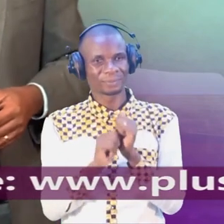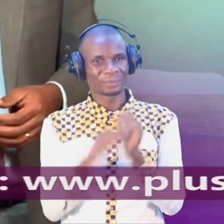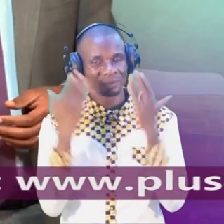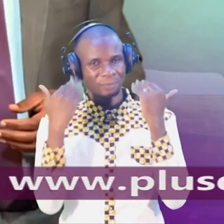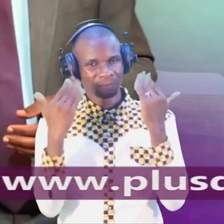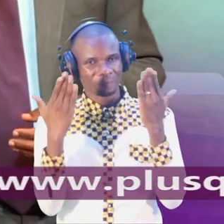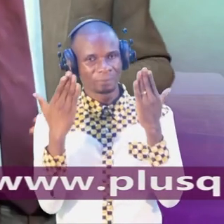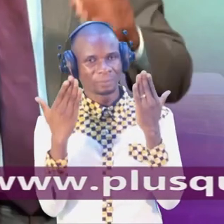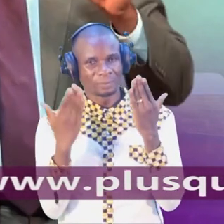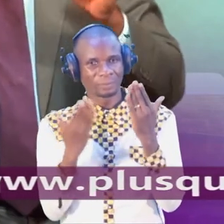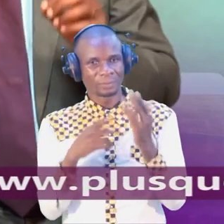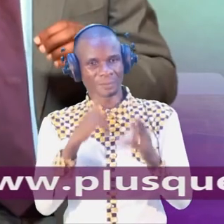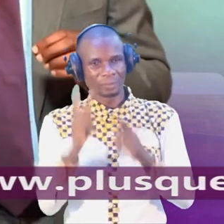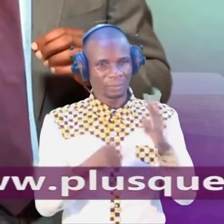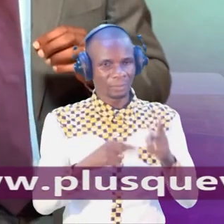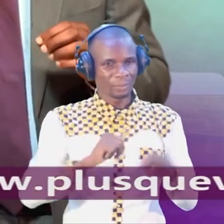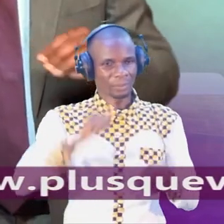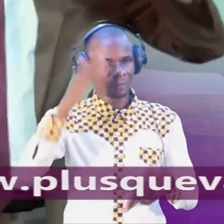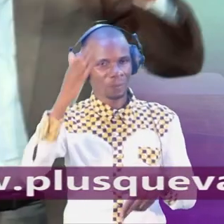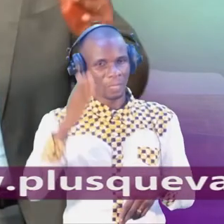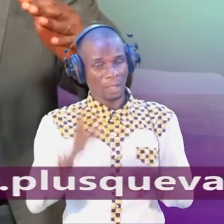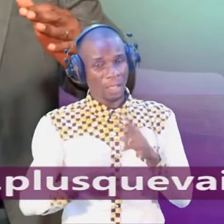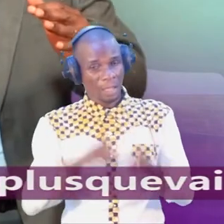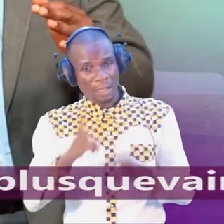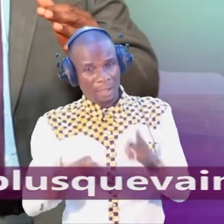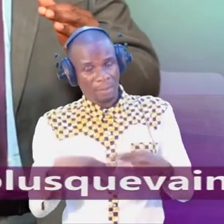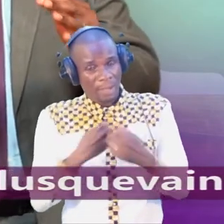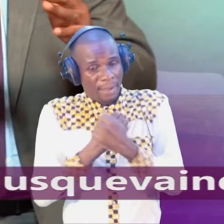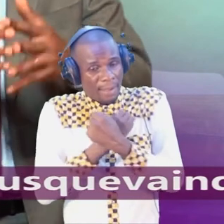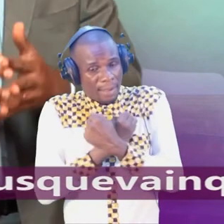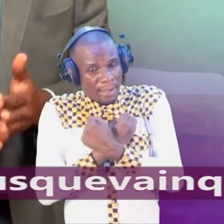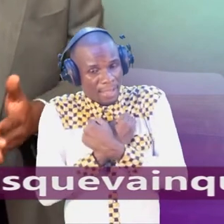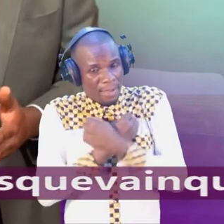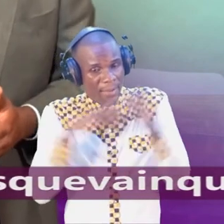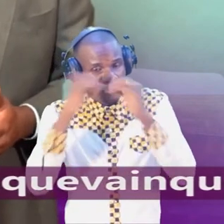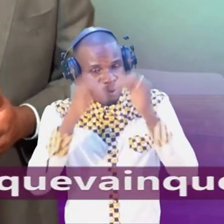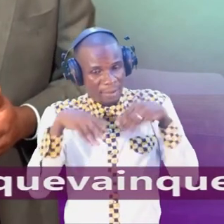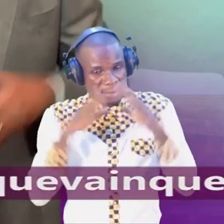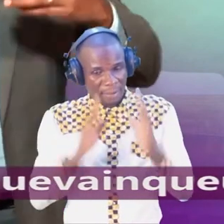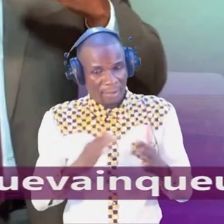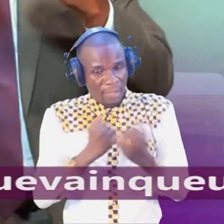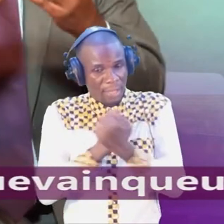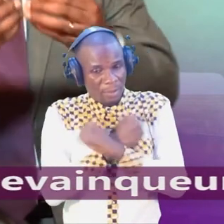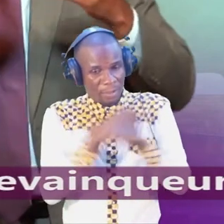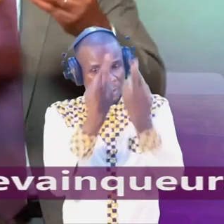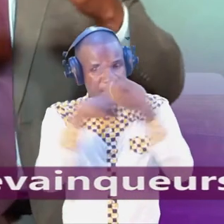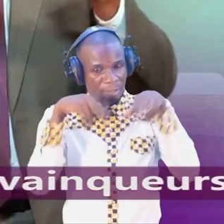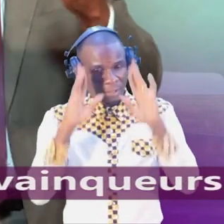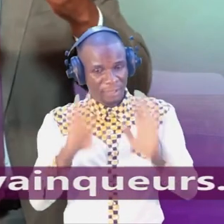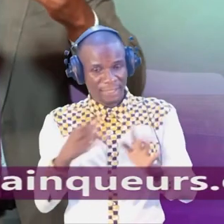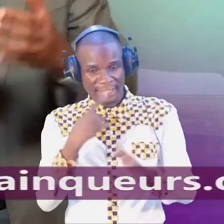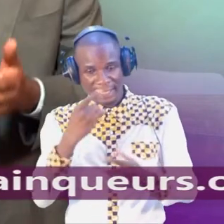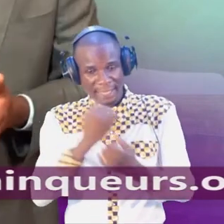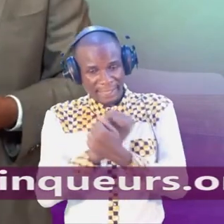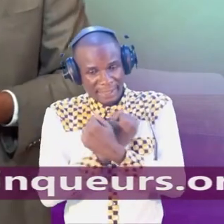Inaandikwa katika ile kitabu cha mwisho katika ya Biblia. Mungu anayo watu wake. Na wale